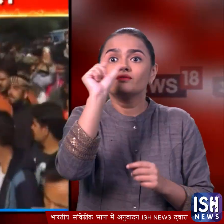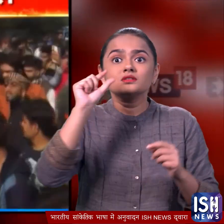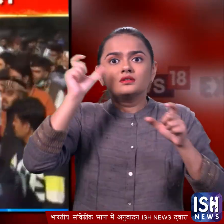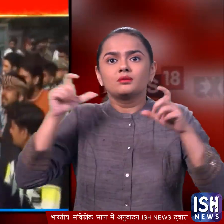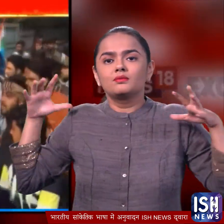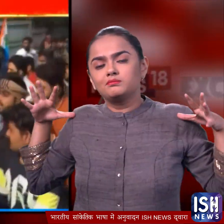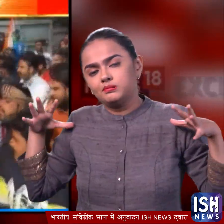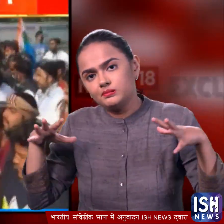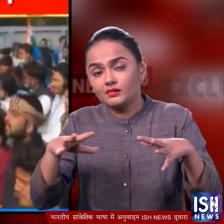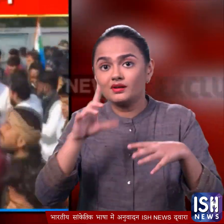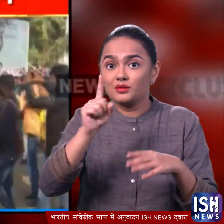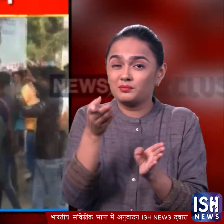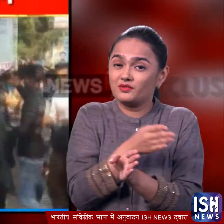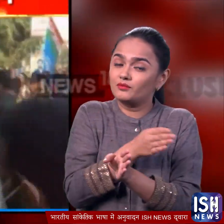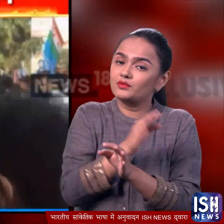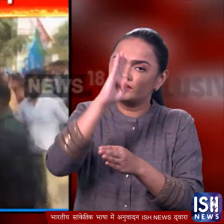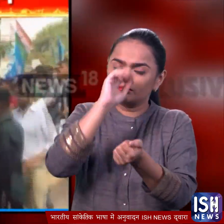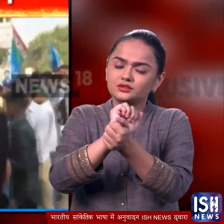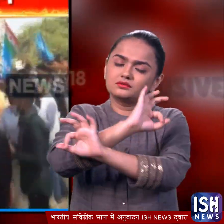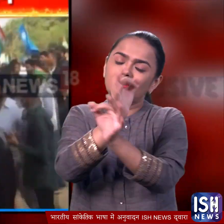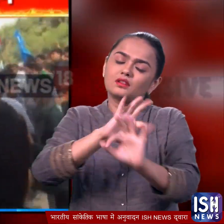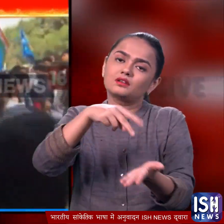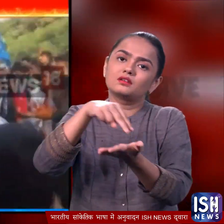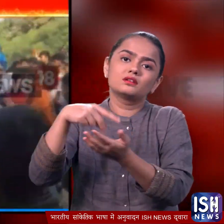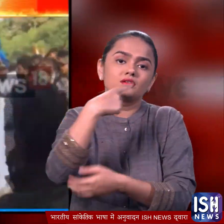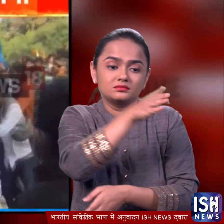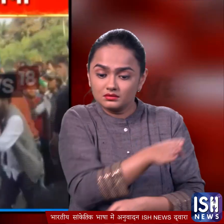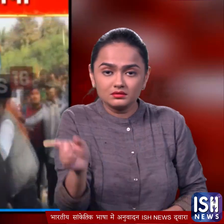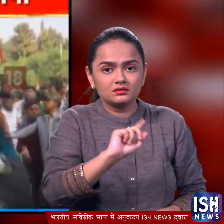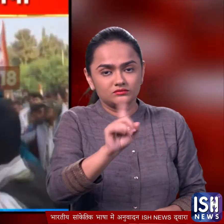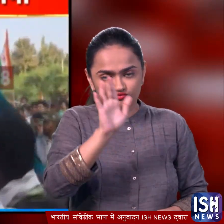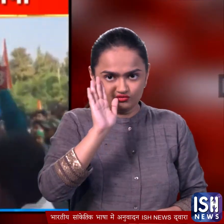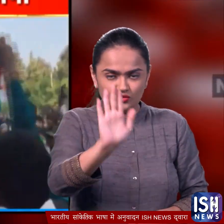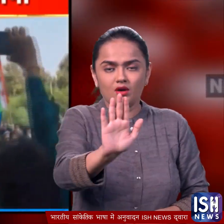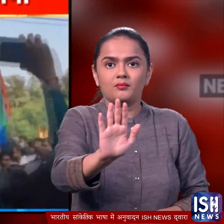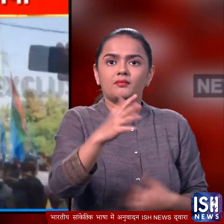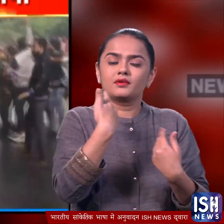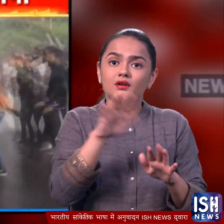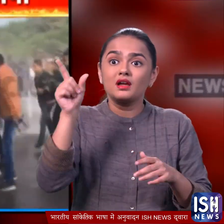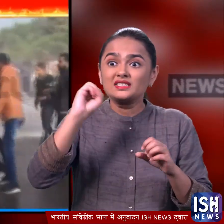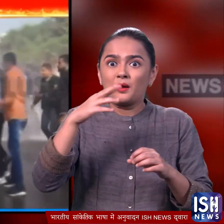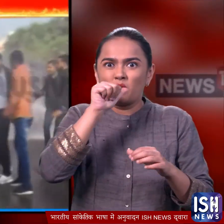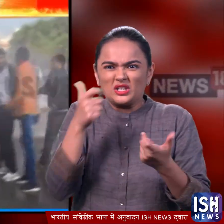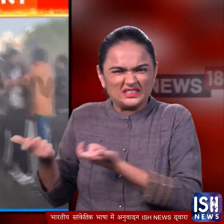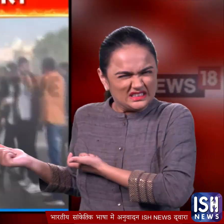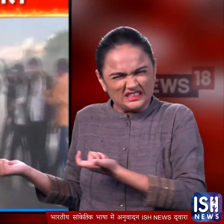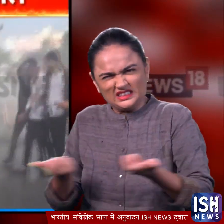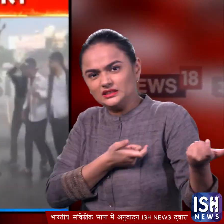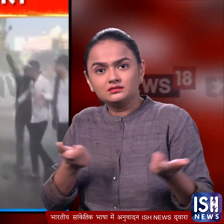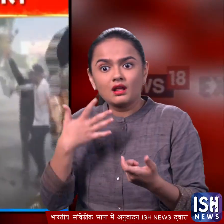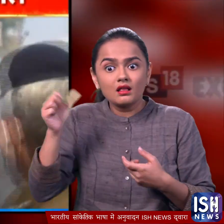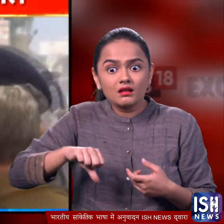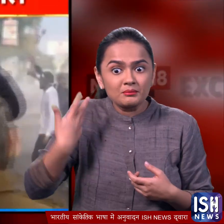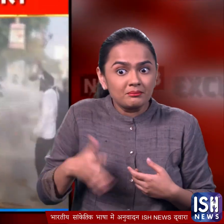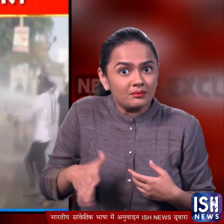लोग यूनिवर्सिटी का घेराव करने निकल पड़े। लेकिन वहां पहले से तैनात पुलिस वालों ने उनको आगे बढ़ने से रोकने के लिए पहले वाटर कैनन का